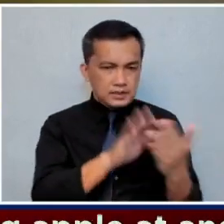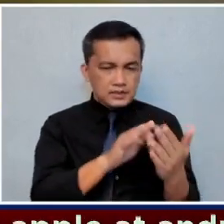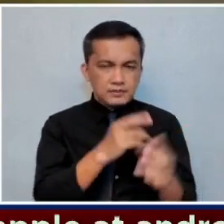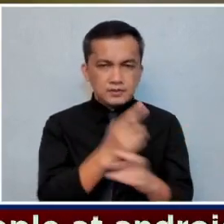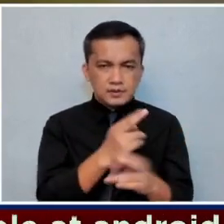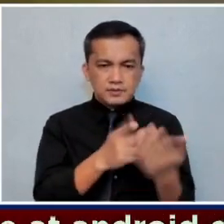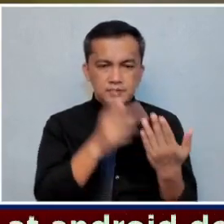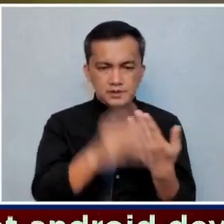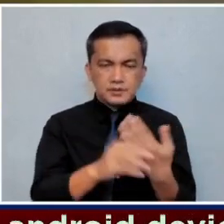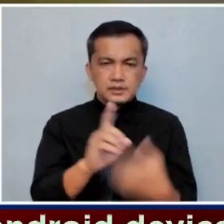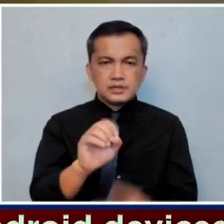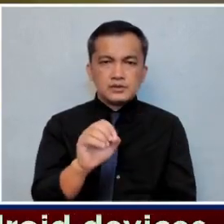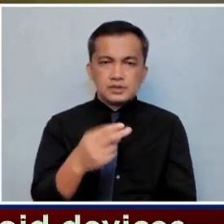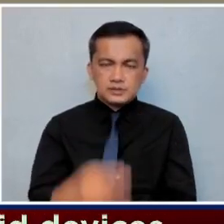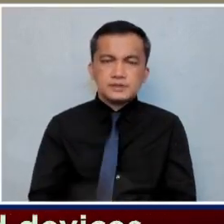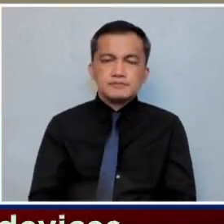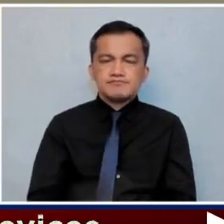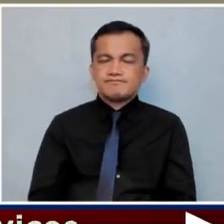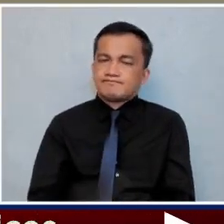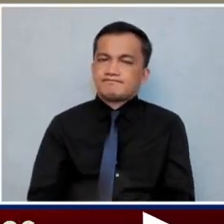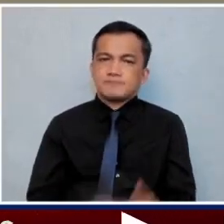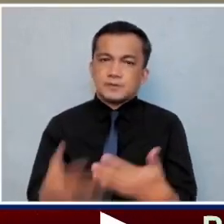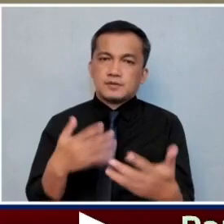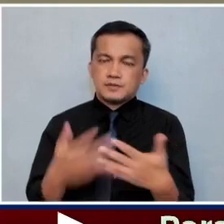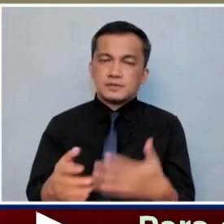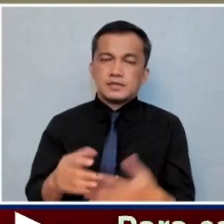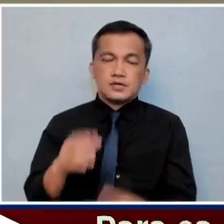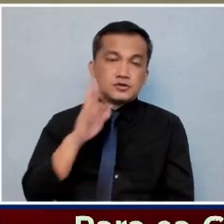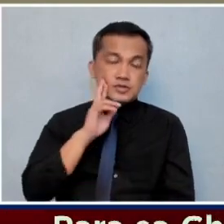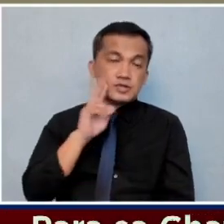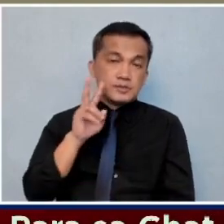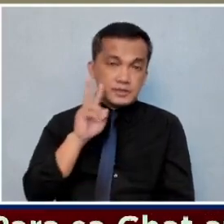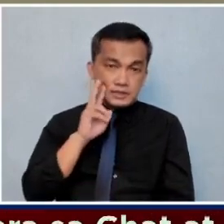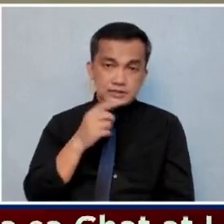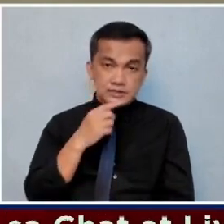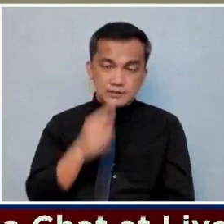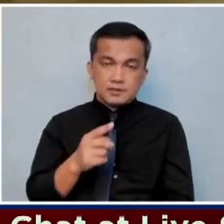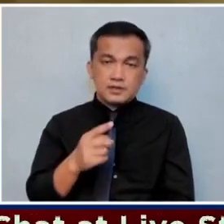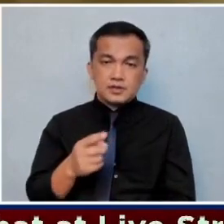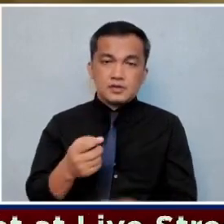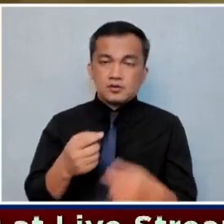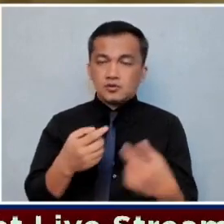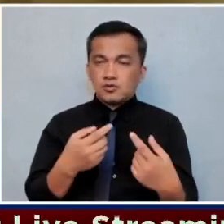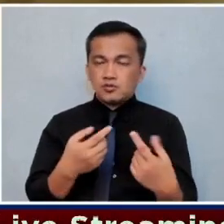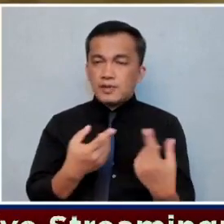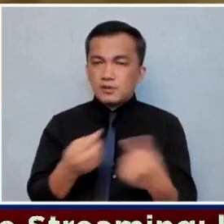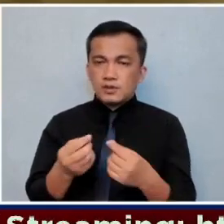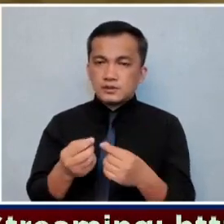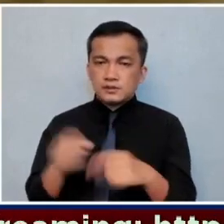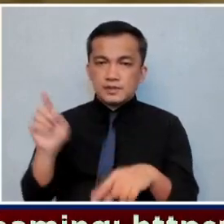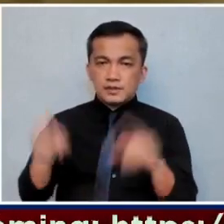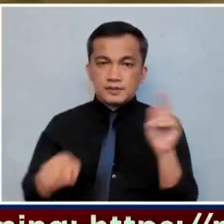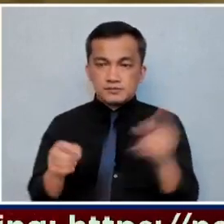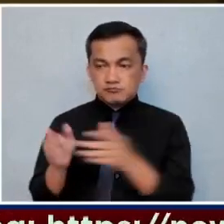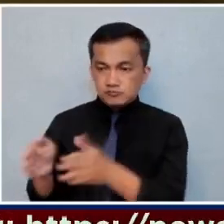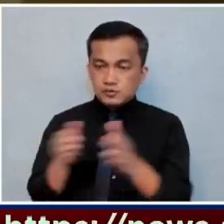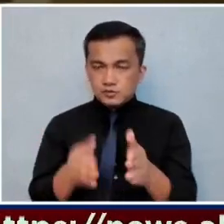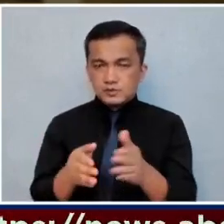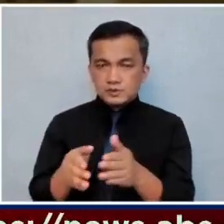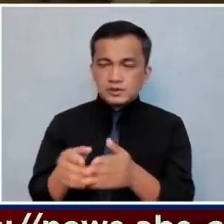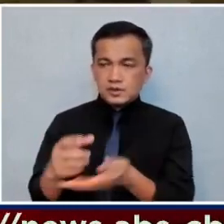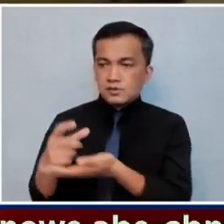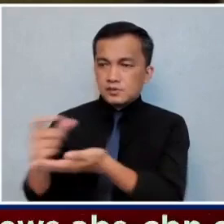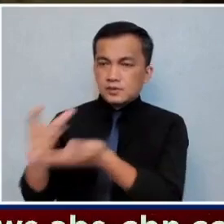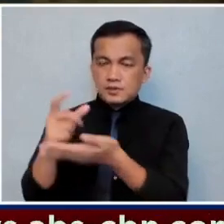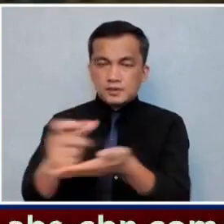ng DOH. Sa kabila nito, iginiit ni Vergere na gumagawa na sila ng iba-ibang estratehiya para maabot at mabigyan ng